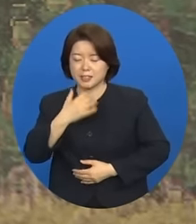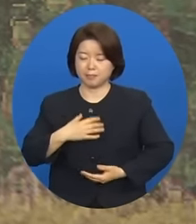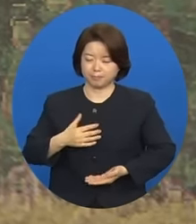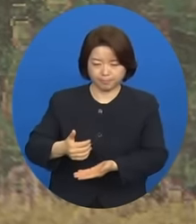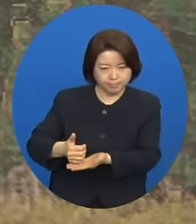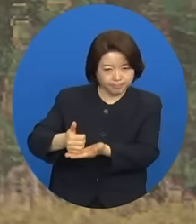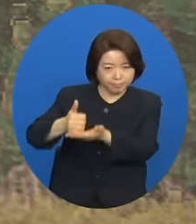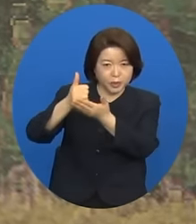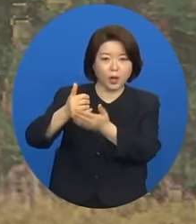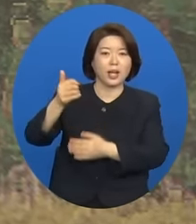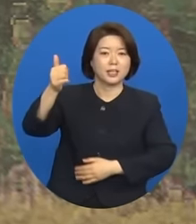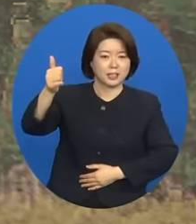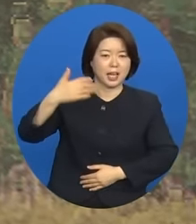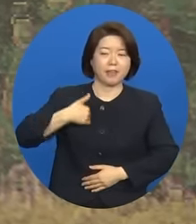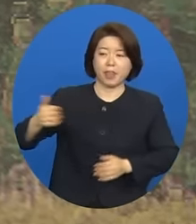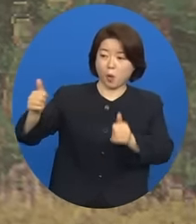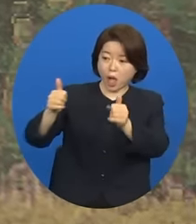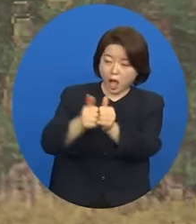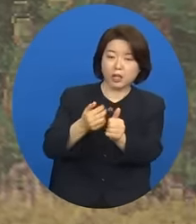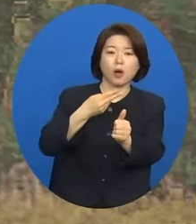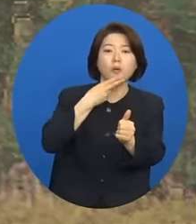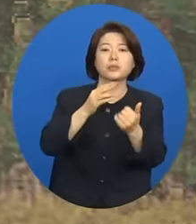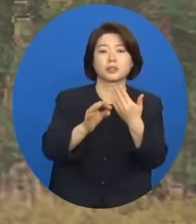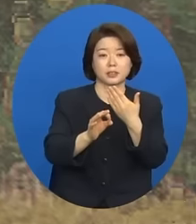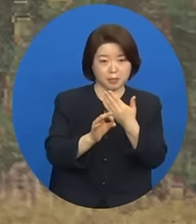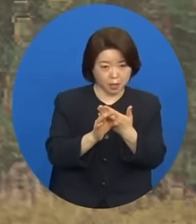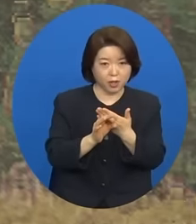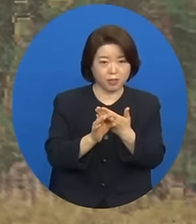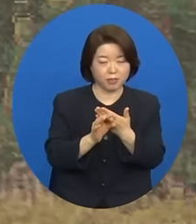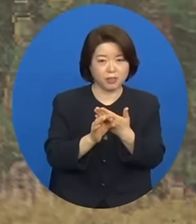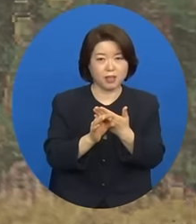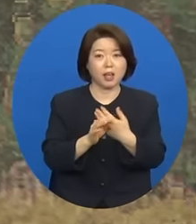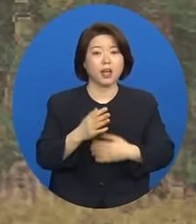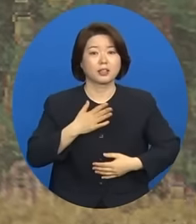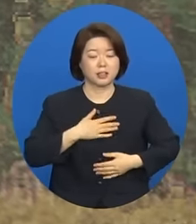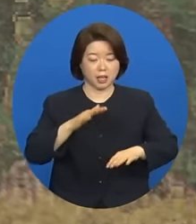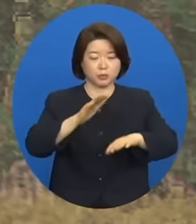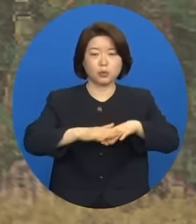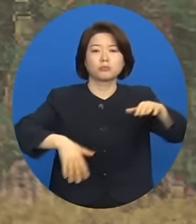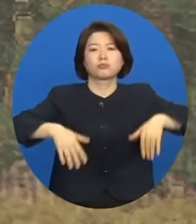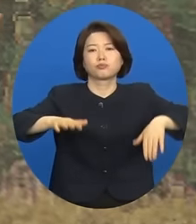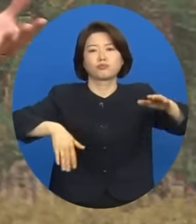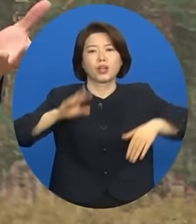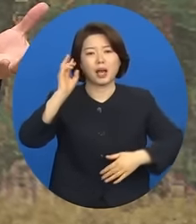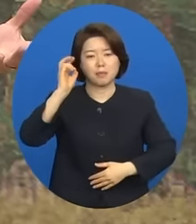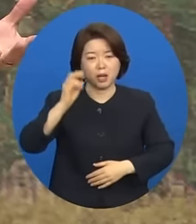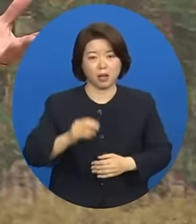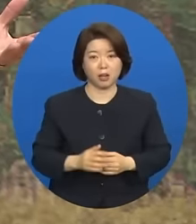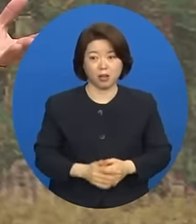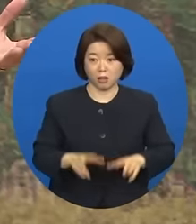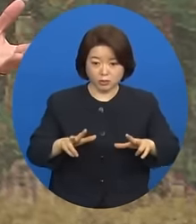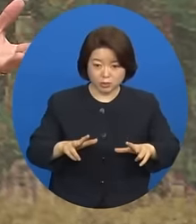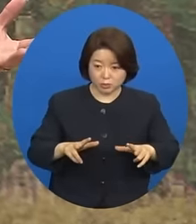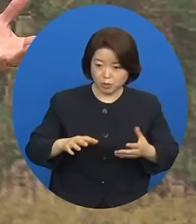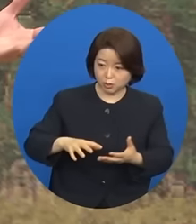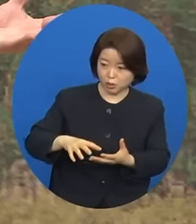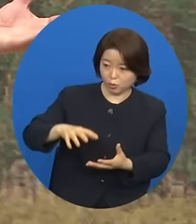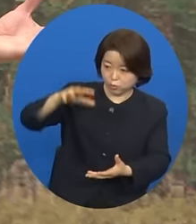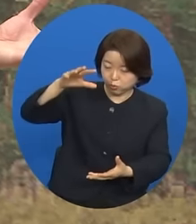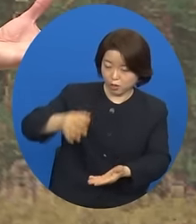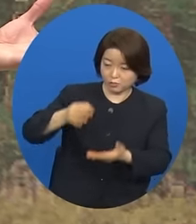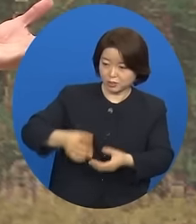나와 함께 계시지 아니하셨더라면 나는 빈손이 되었을 텐데 내가 이렇게 지금 누릴 수 있는 것은